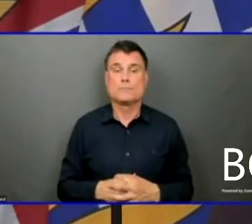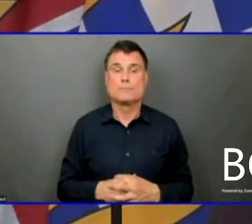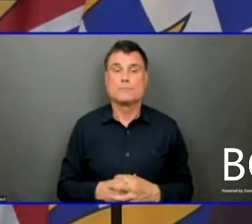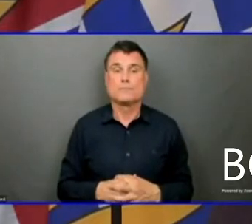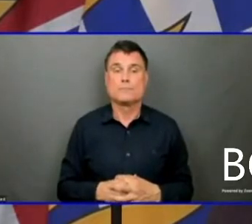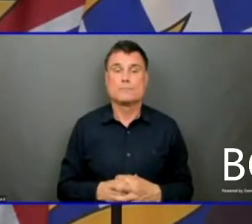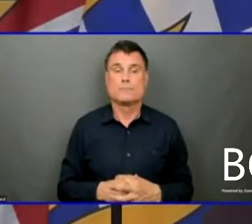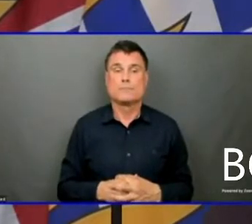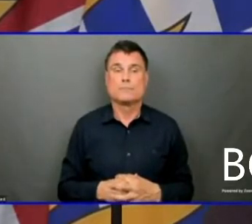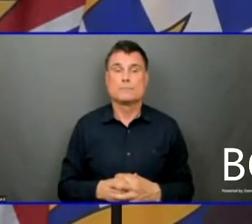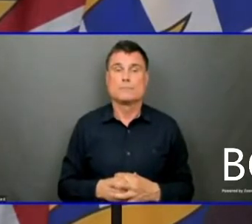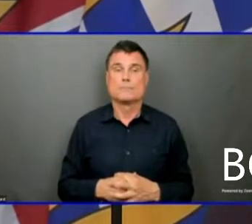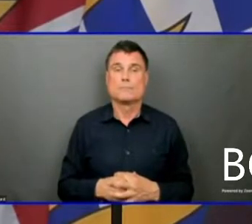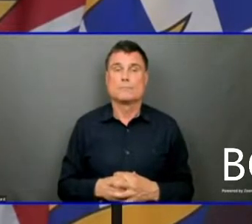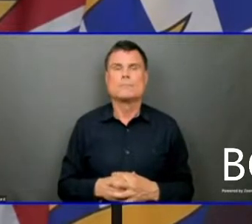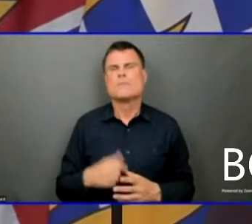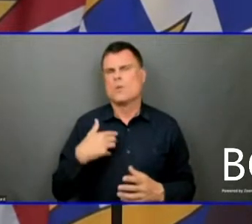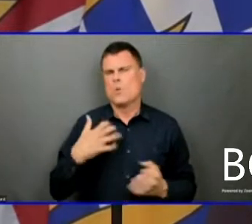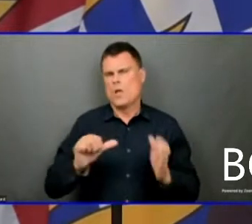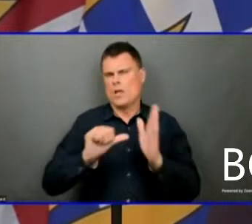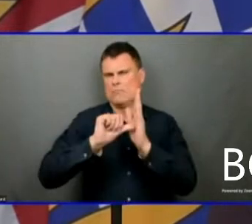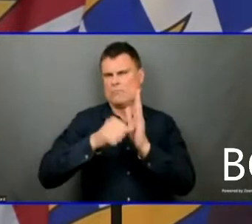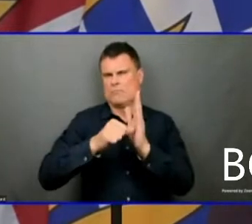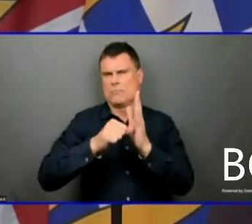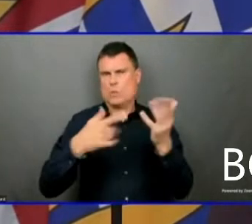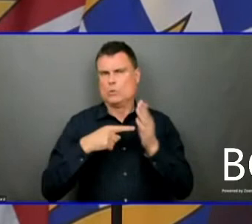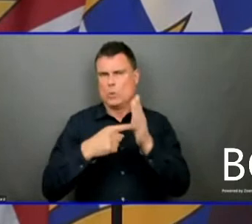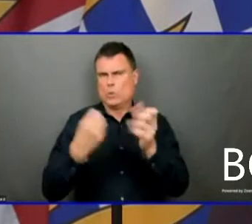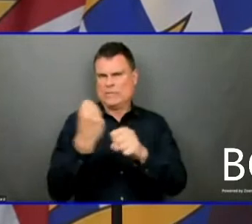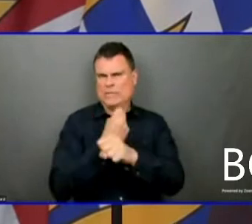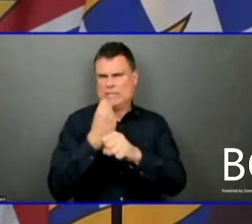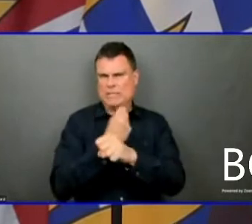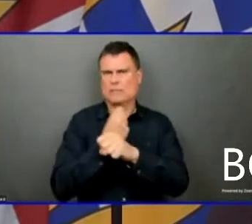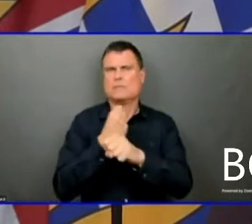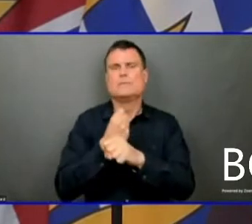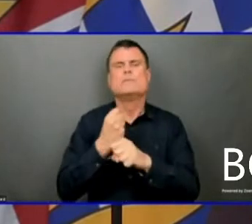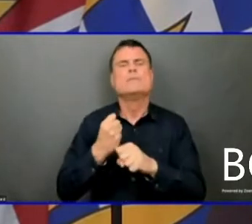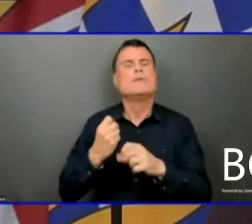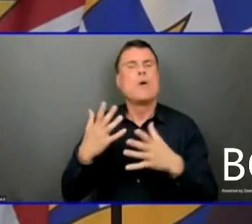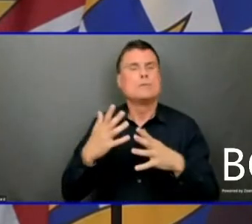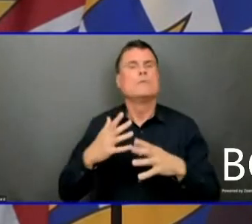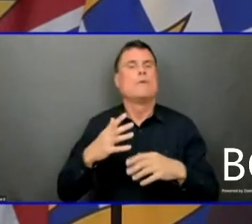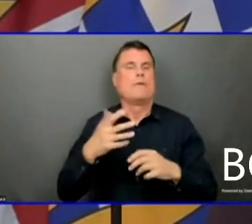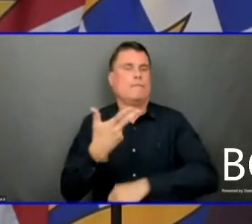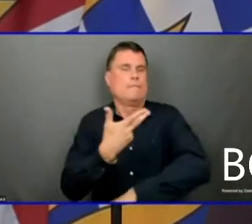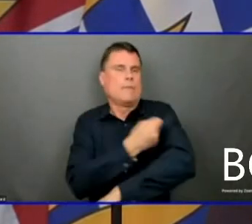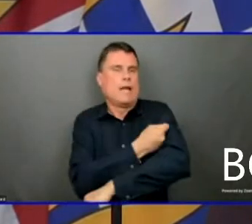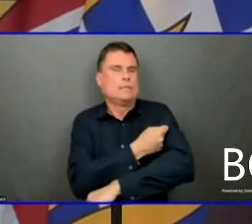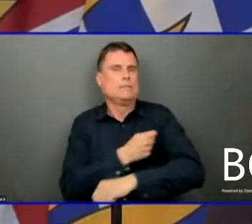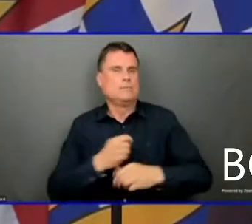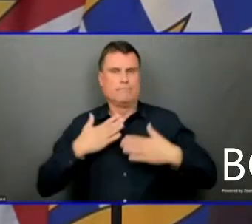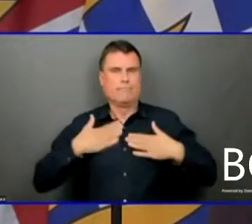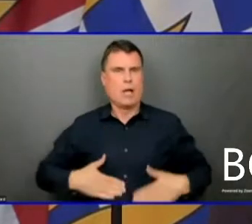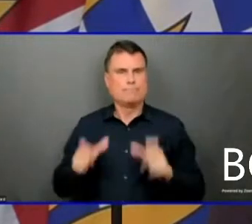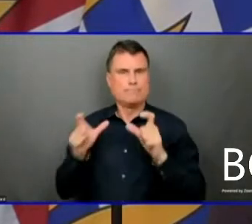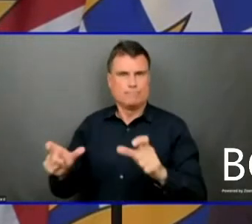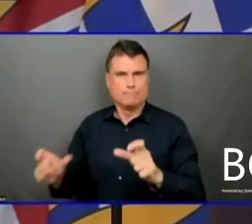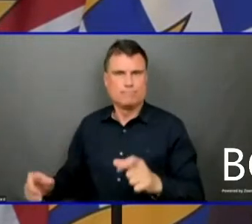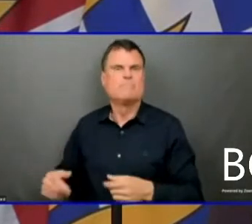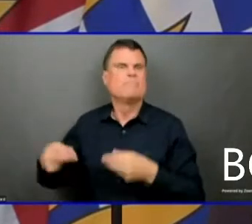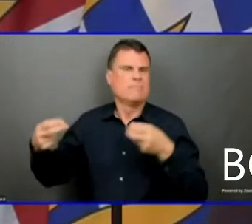利康。那么今天呢，给大家会模型分析，也就是之前大家看到那些图表，再做一